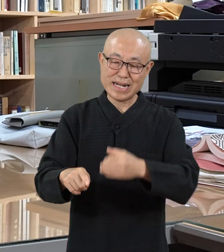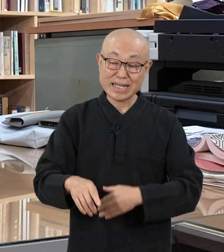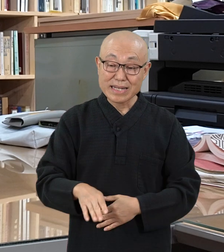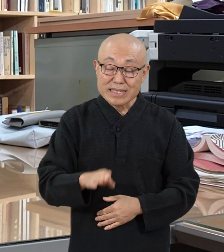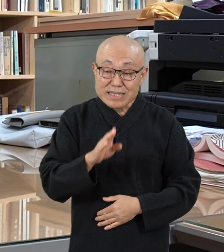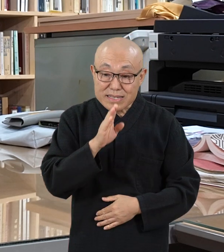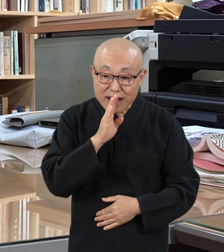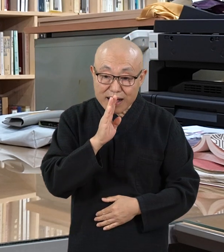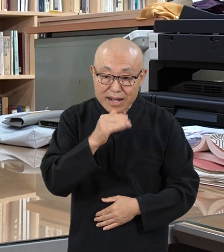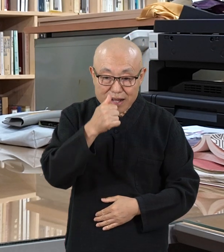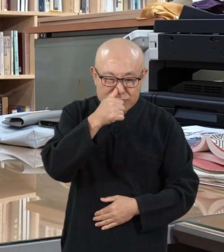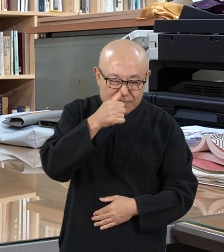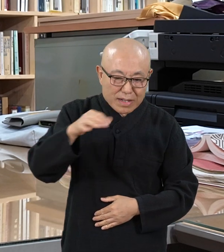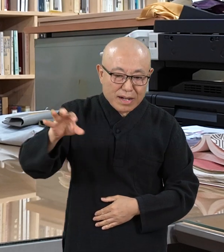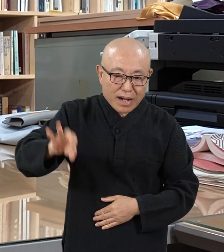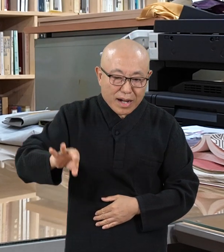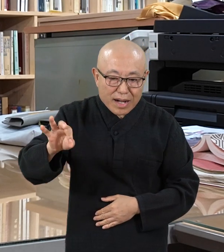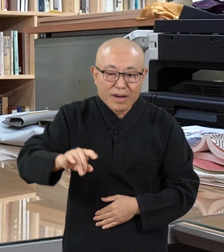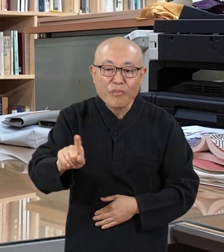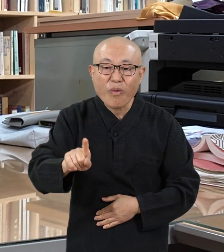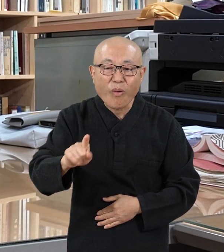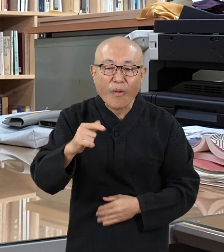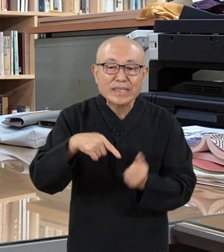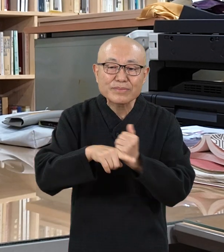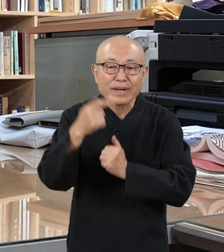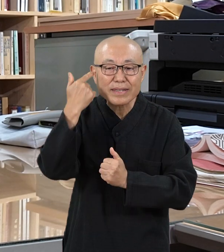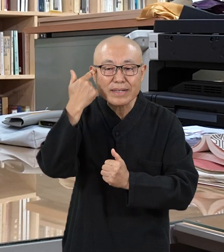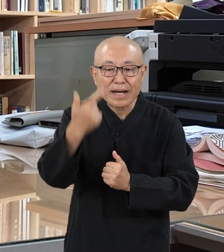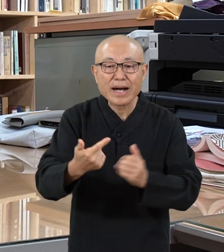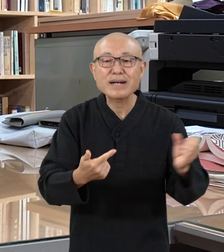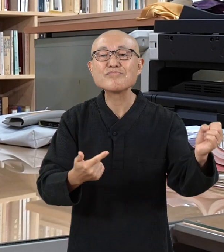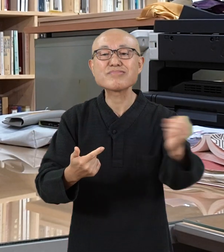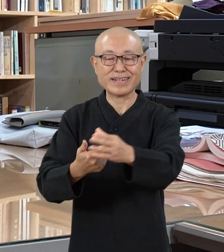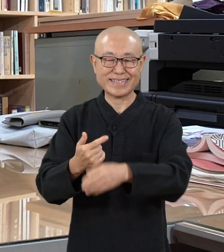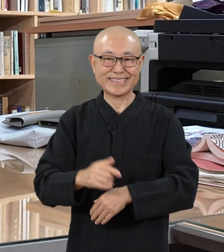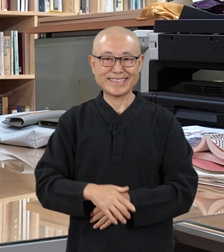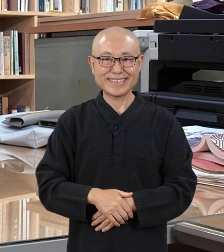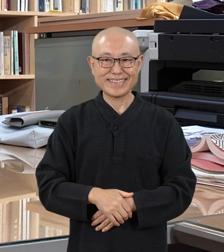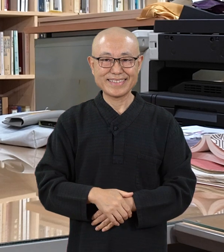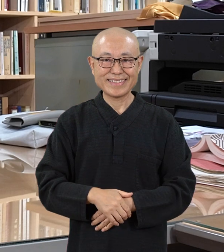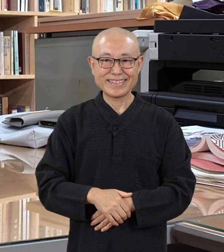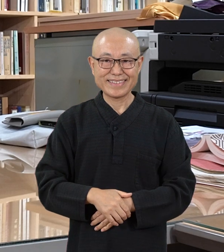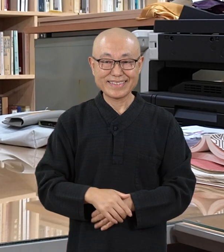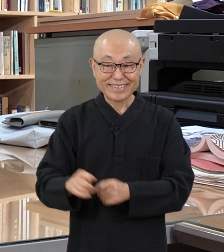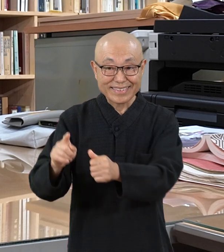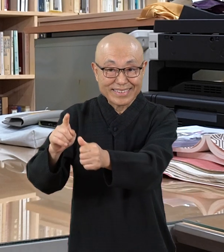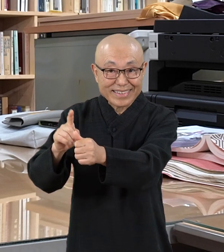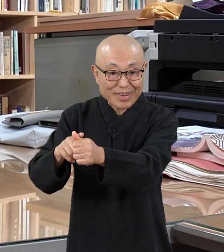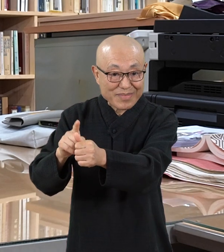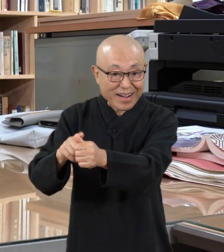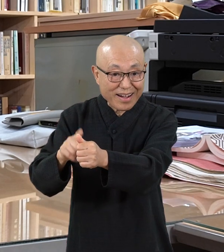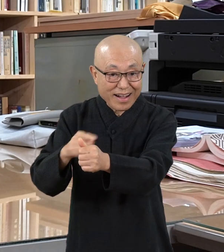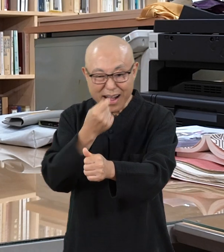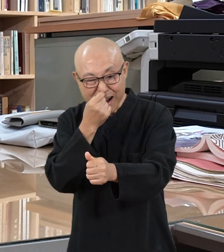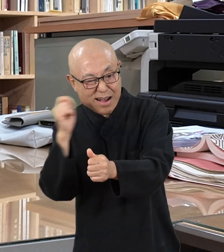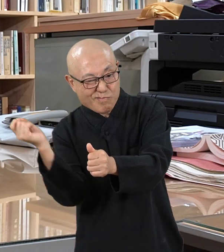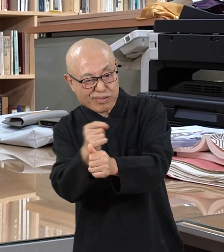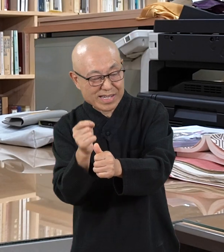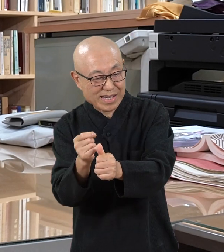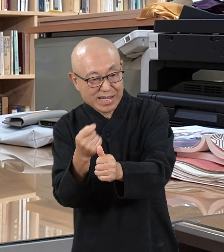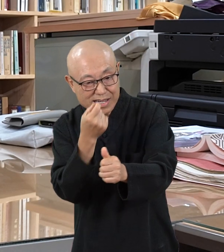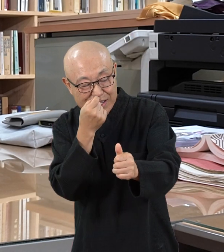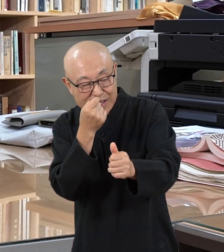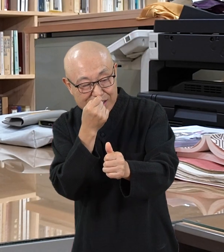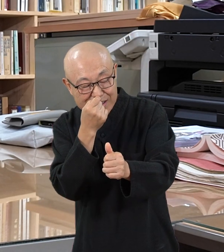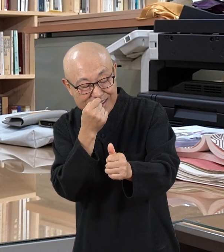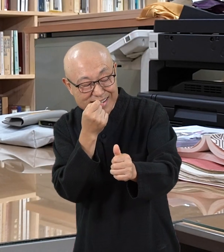진실한 의미를 그대는 알고 있는가 이렇게 물어요. 그러니까 너무 본인이 상대방을 모욕을 하고